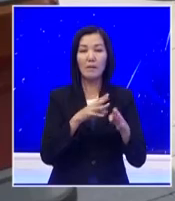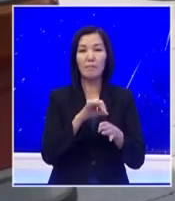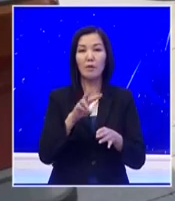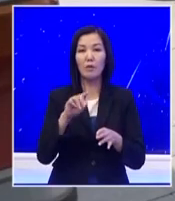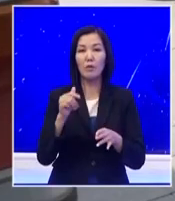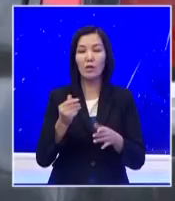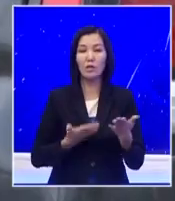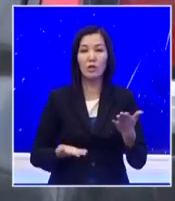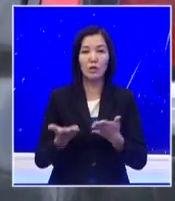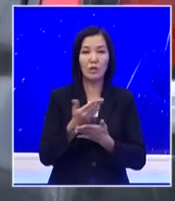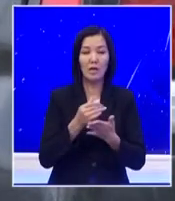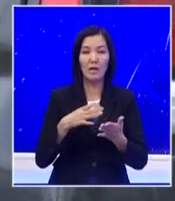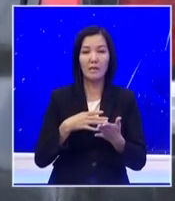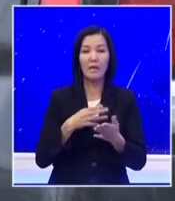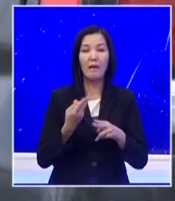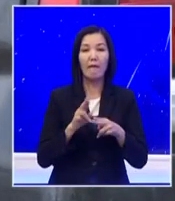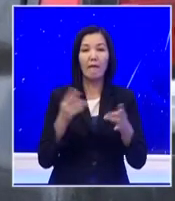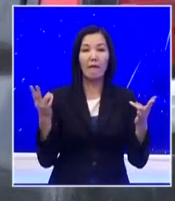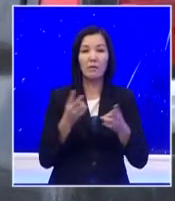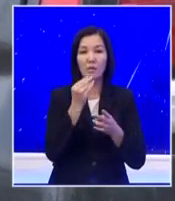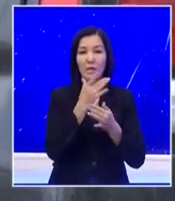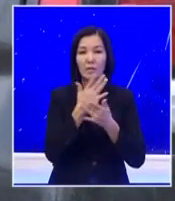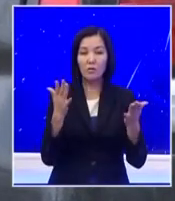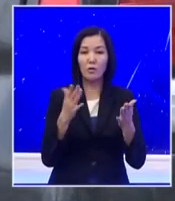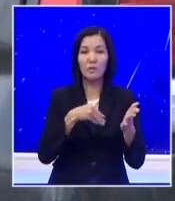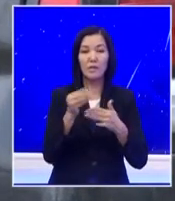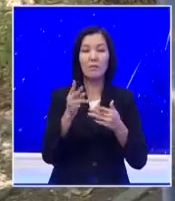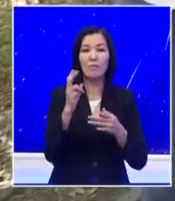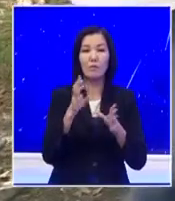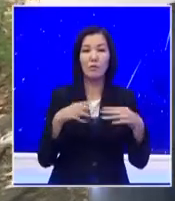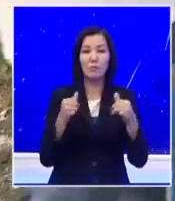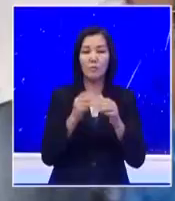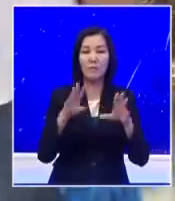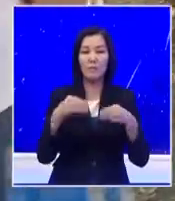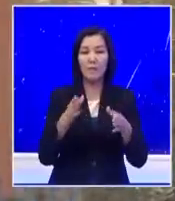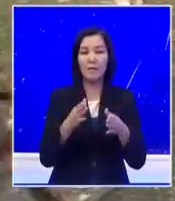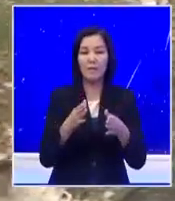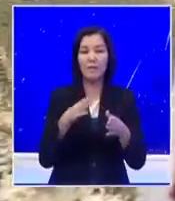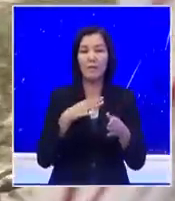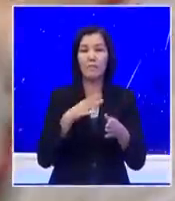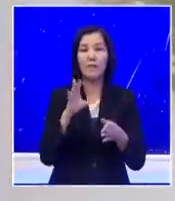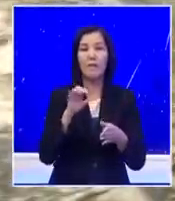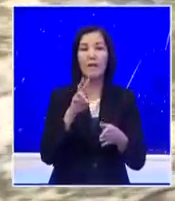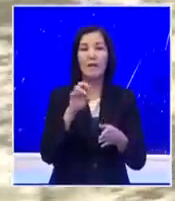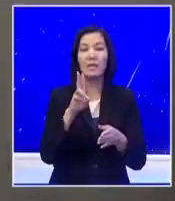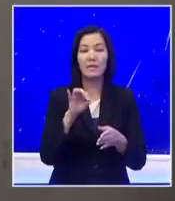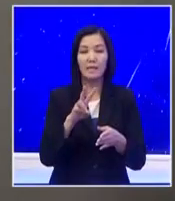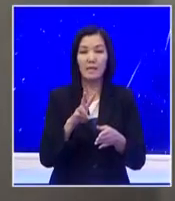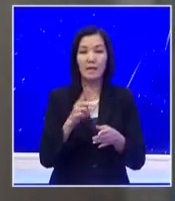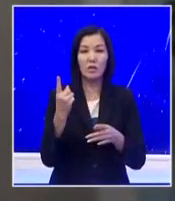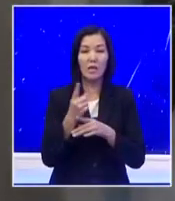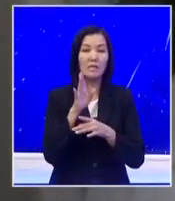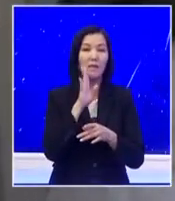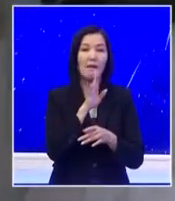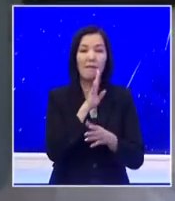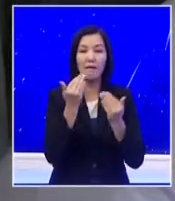Өз қалталарынан шығарған ақшаға ең қажетті азық-түлік сатып алып, 200 отбасына таратылды. Солардың бірі Валентина Панарина. Жалғыз